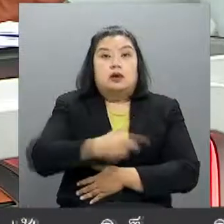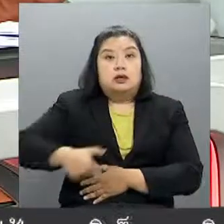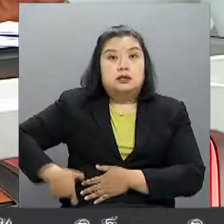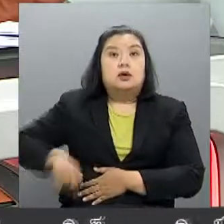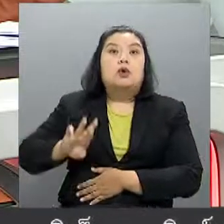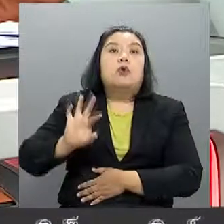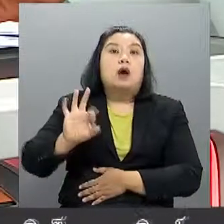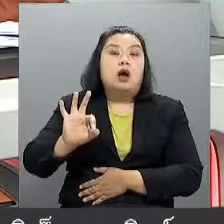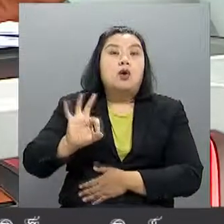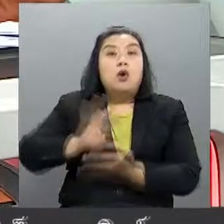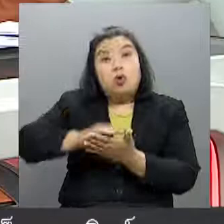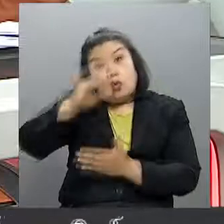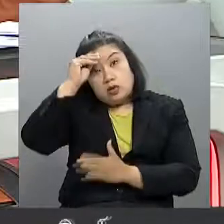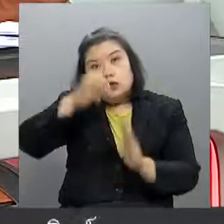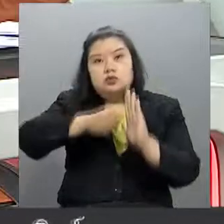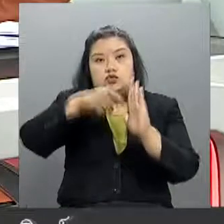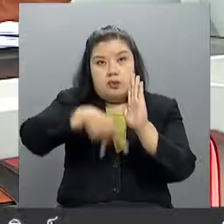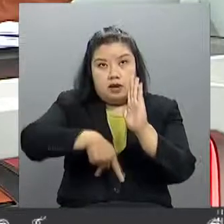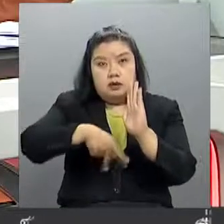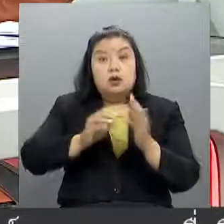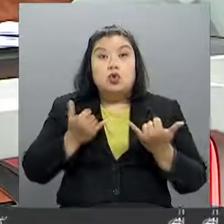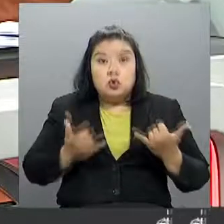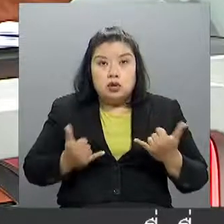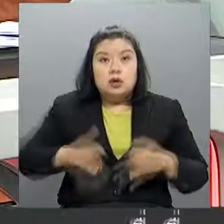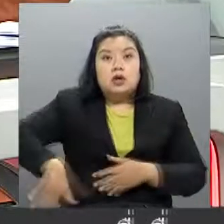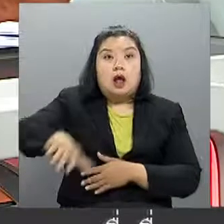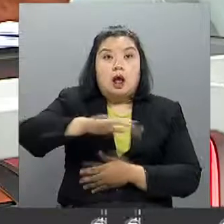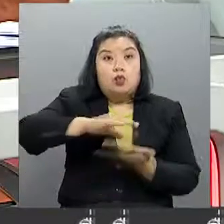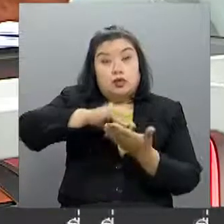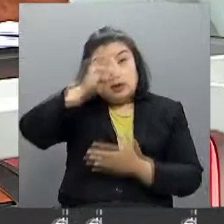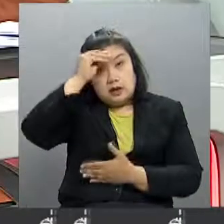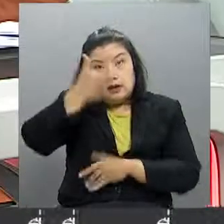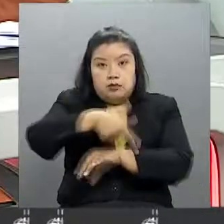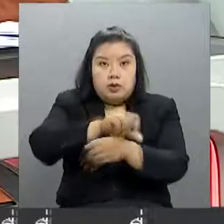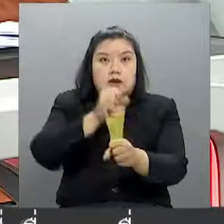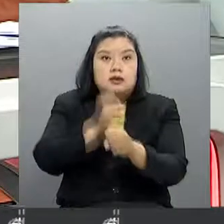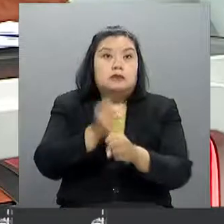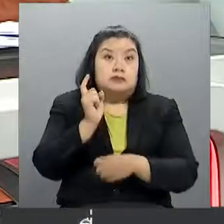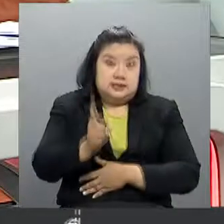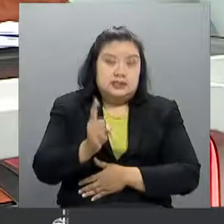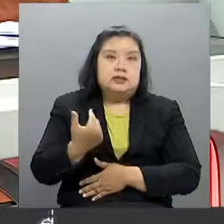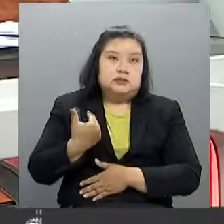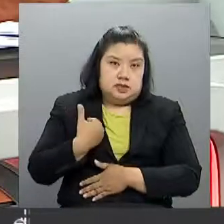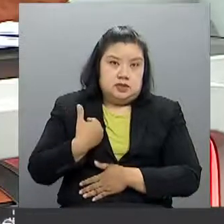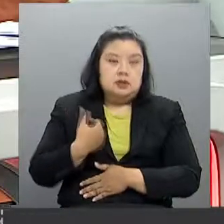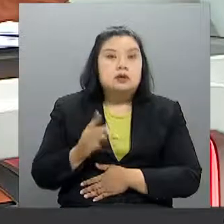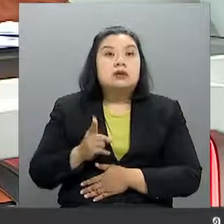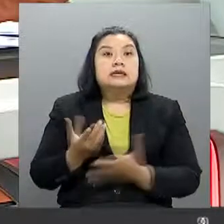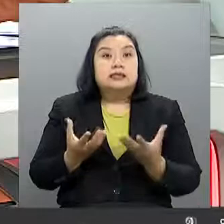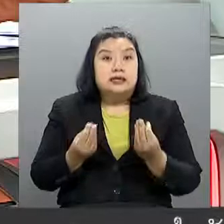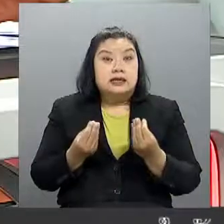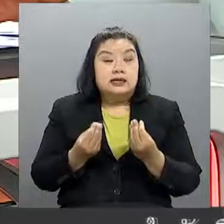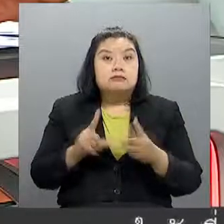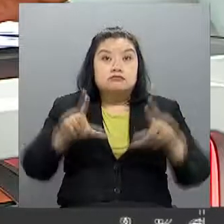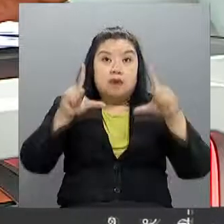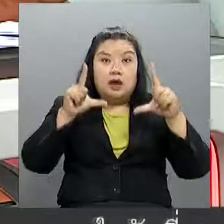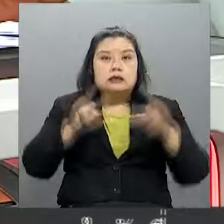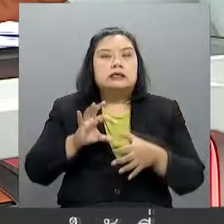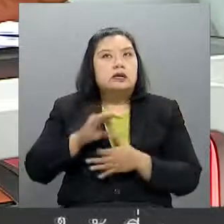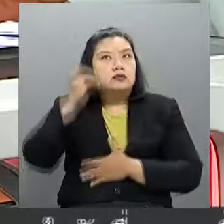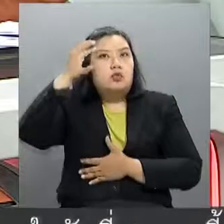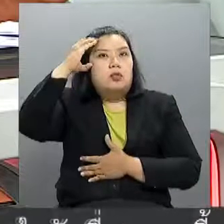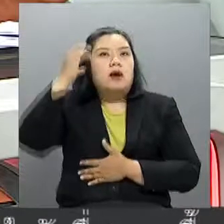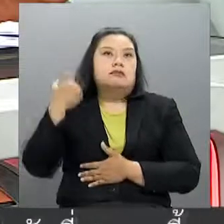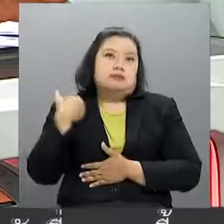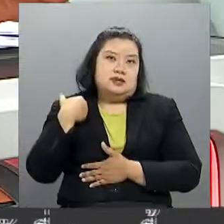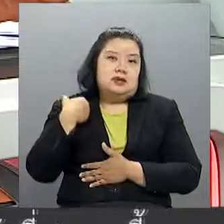ณบุรีครับที่เน้นให้นักเรียนครับได้ลงมือฝึกปฏิบัติจริงนะครับภายใต้แดนมหัศจรรย์แห่งการเรียนรู้ติดตามเรื่องนี้นะครับกับนักข่าวพลเมืองโ